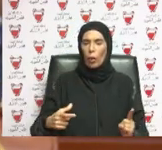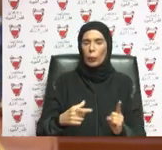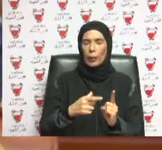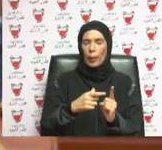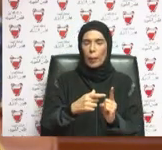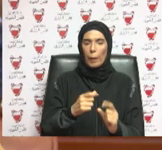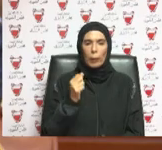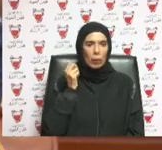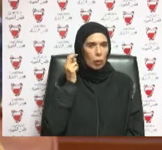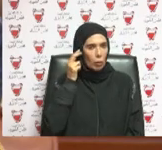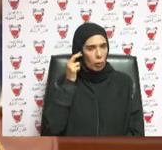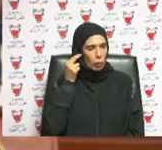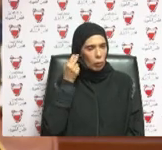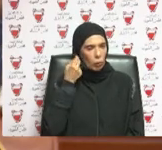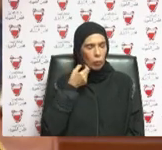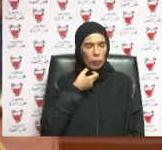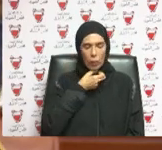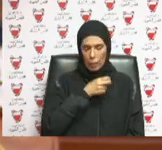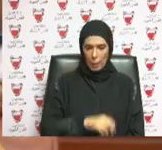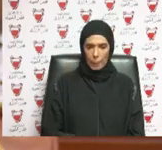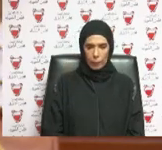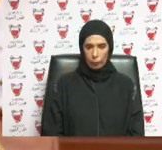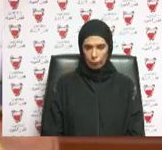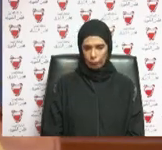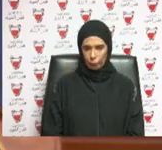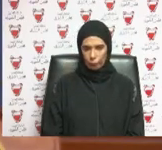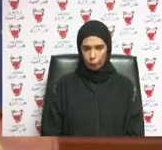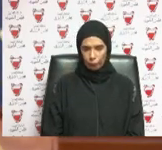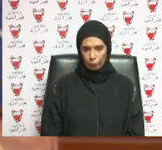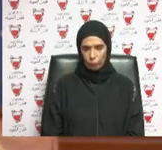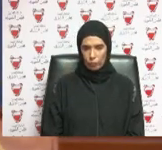المفدى رعاه الله وأدام عز ملكه،